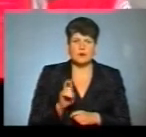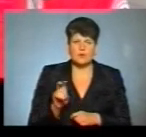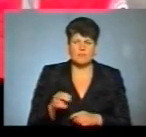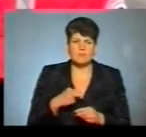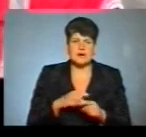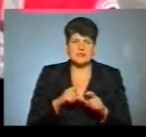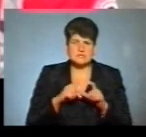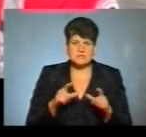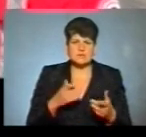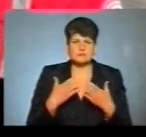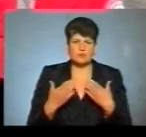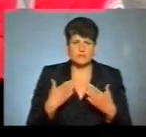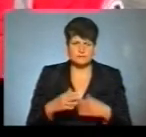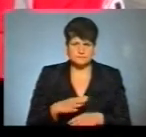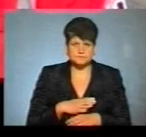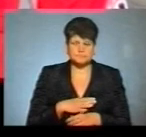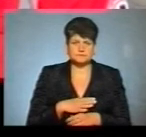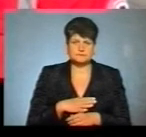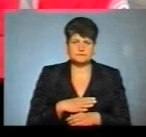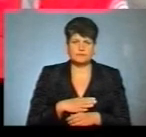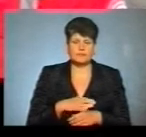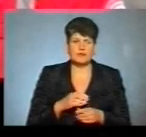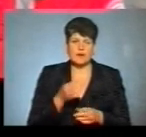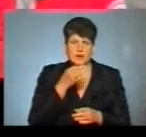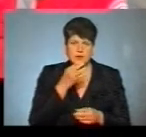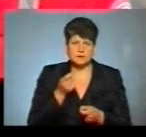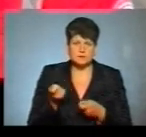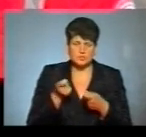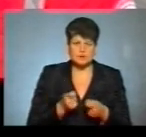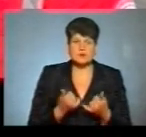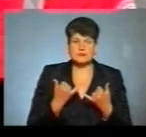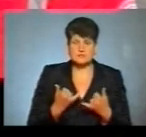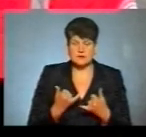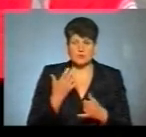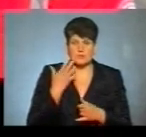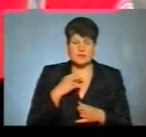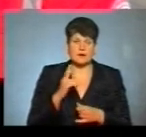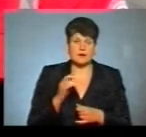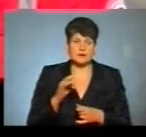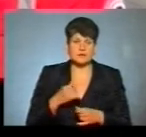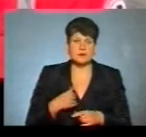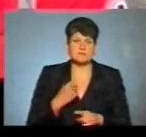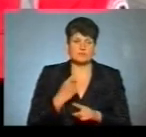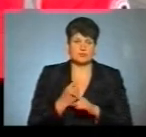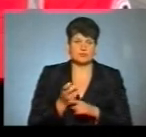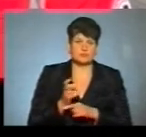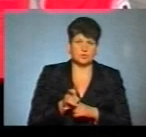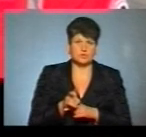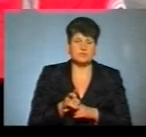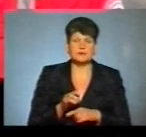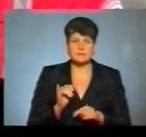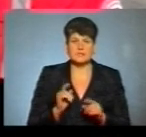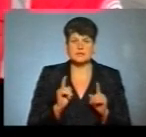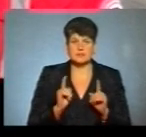в магазин, спілкувалися. Ліки приносили. Так як зараз під час карантину нам заборонено заходити в квартиру,